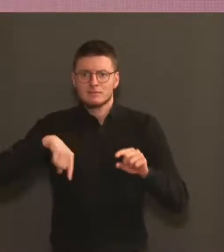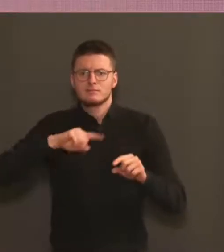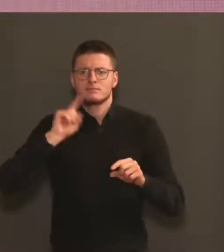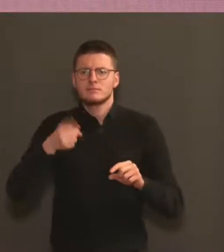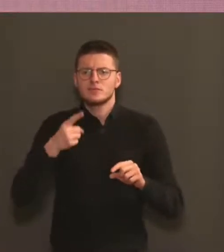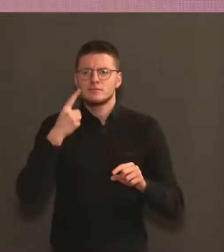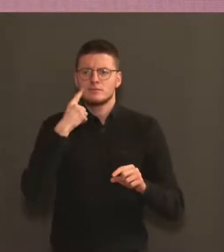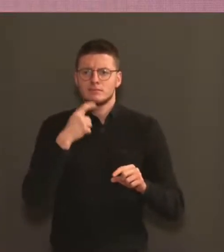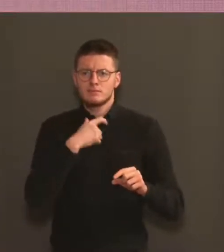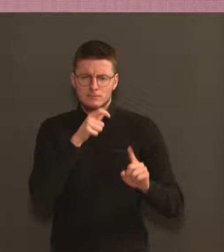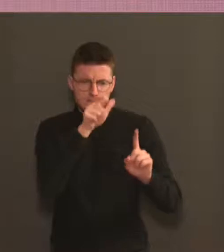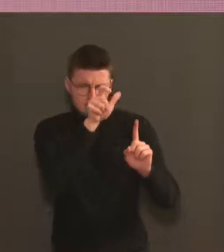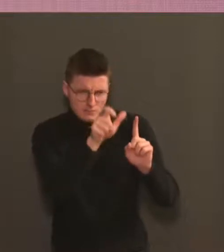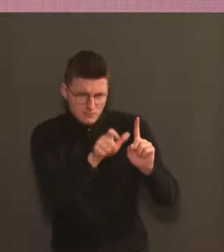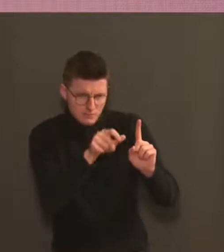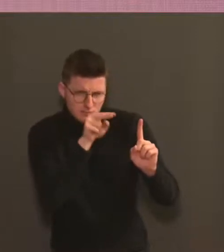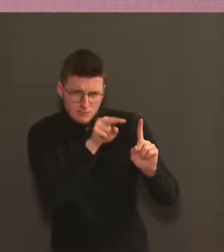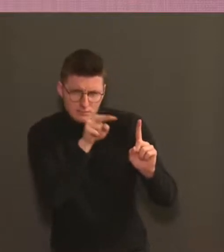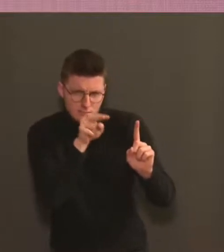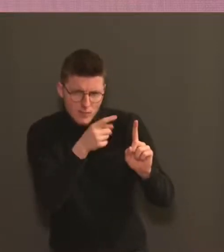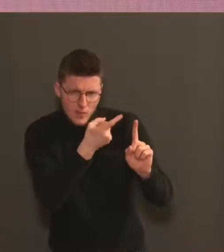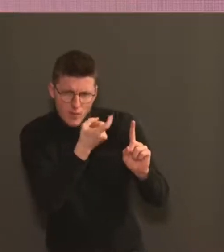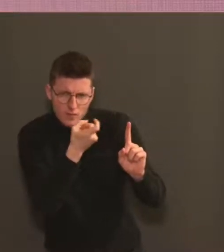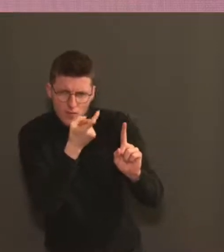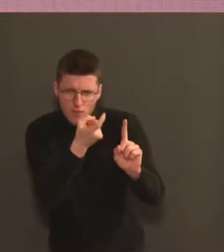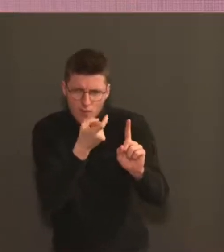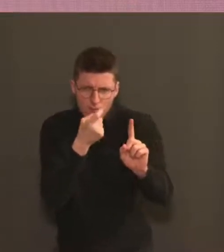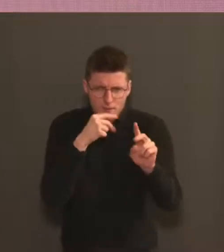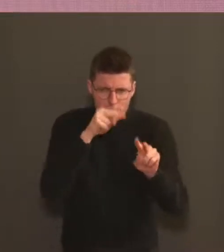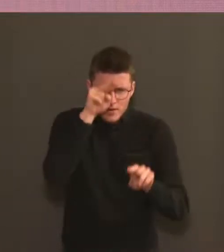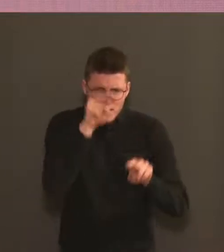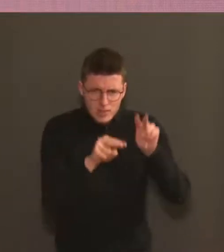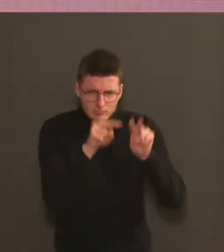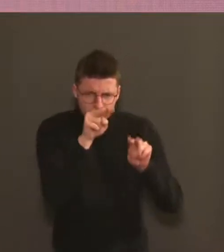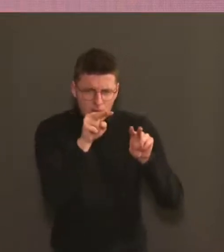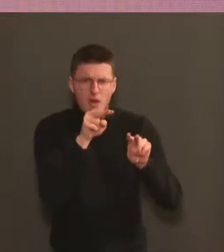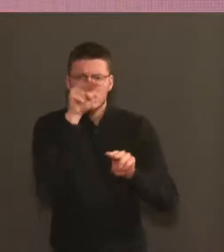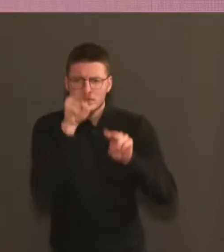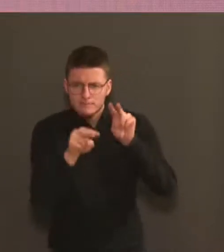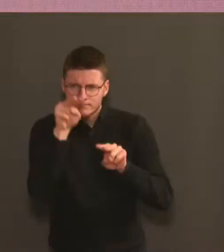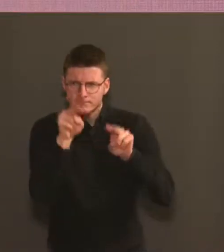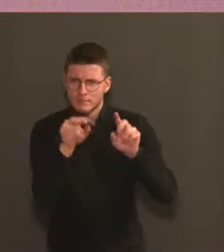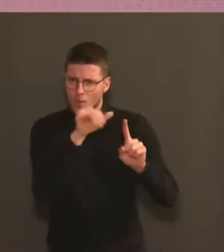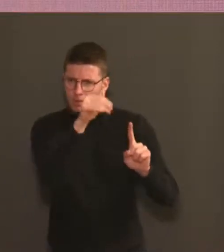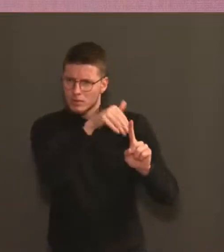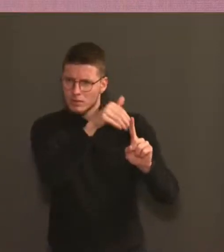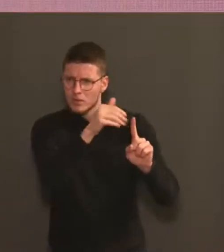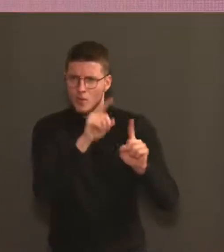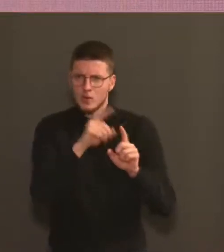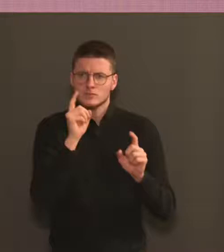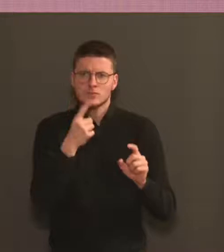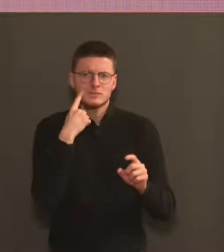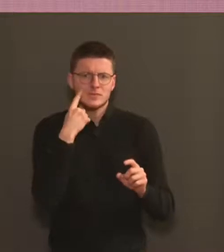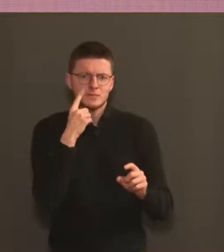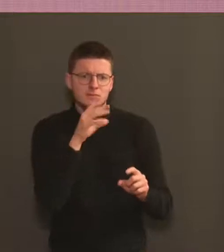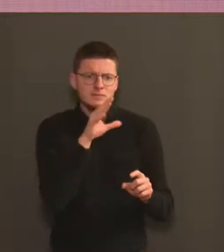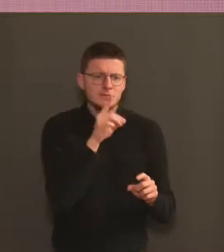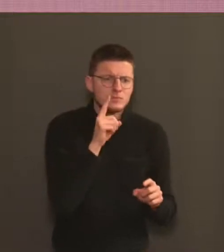uitnodiging kunnen bezorgen. En moeten we ze dus kunnen identificeren.